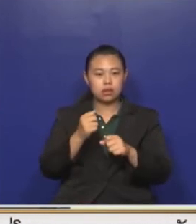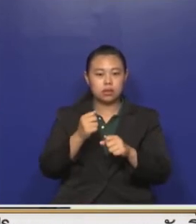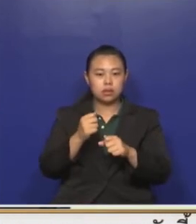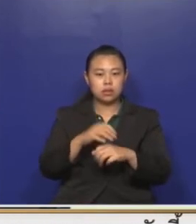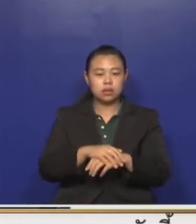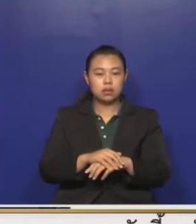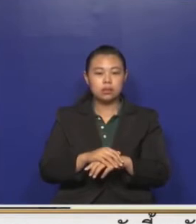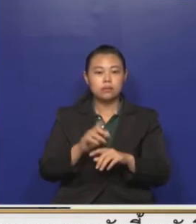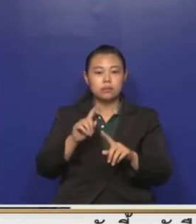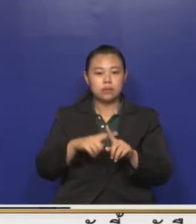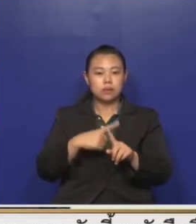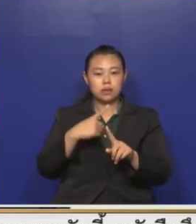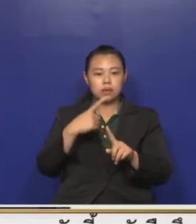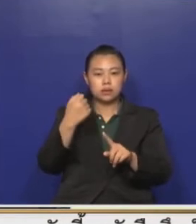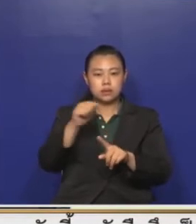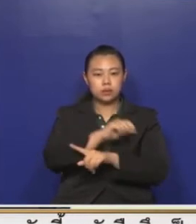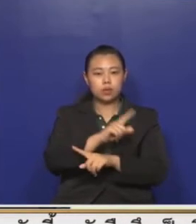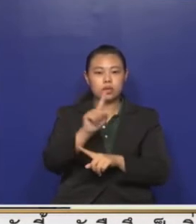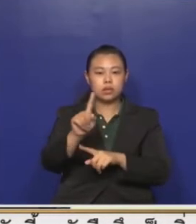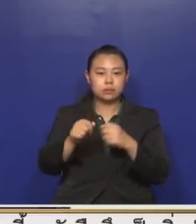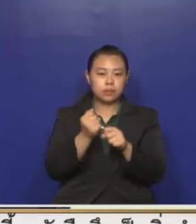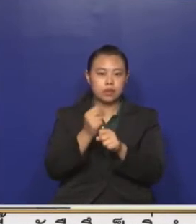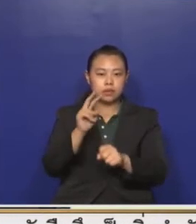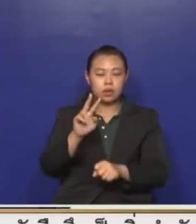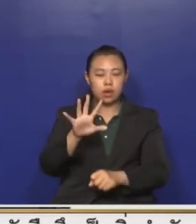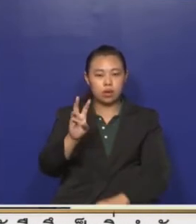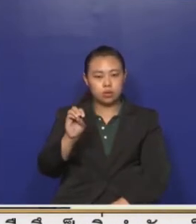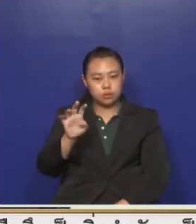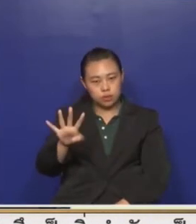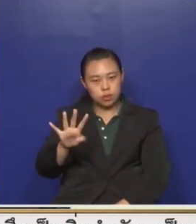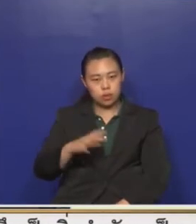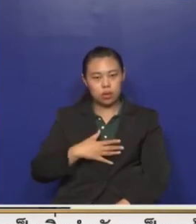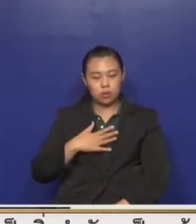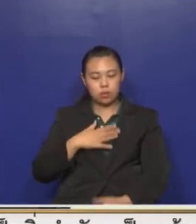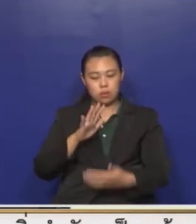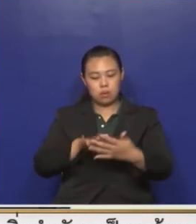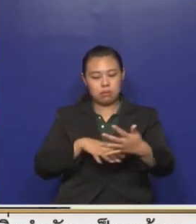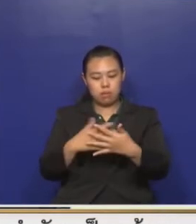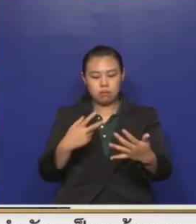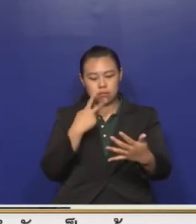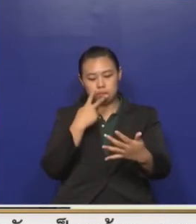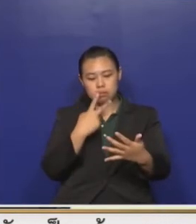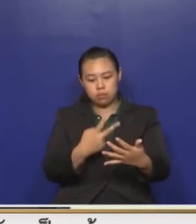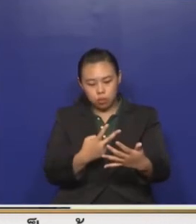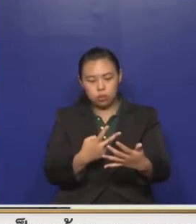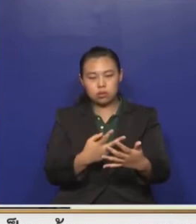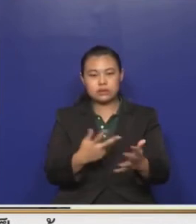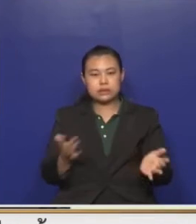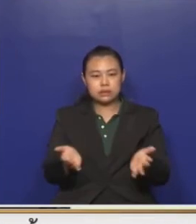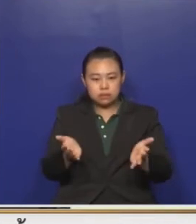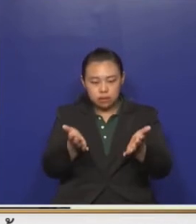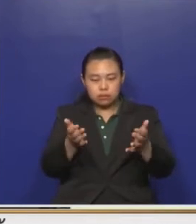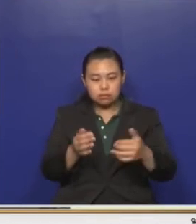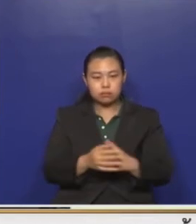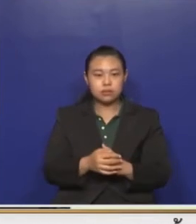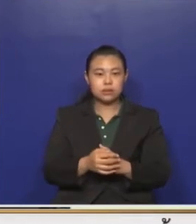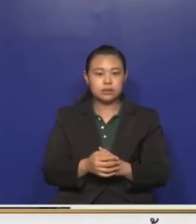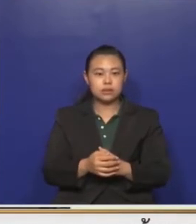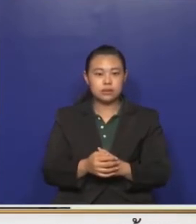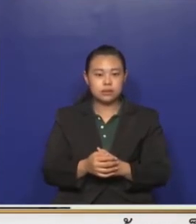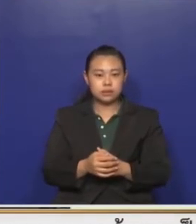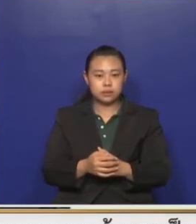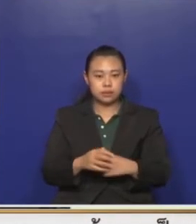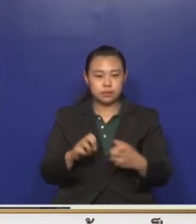กับเรีนท่านน้ตรีเขาว่ ผมไดเข้าไปดูในแผนนี้นะครับได้เข้าไปดูแผนการขับเครื่อนวารแห่งชาติ